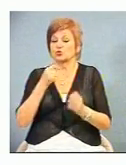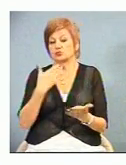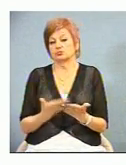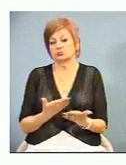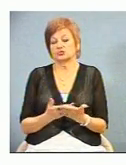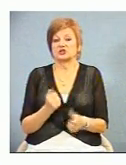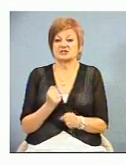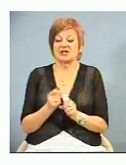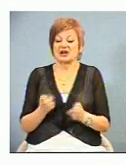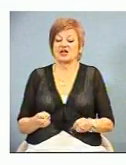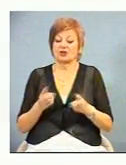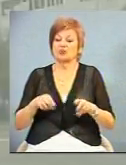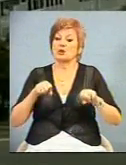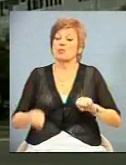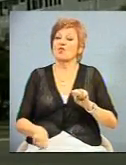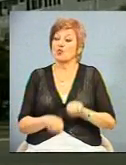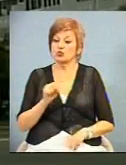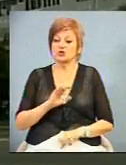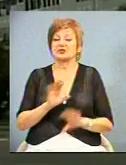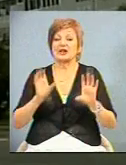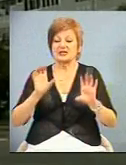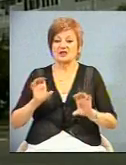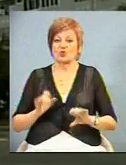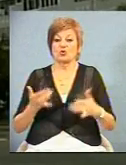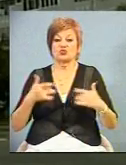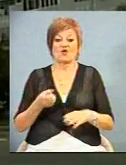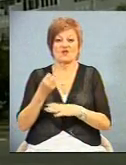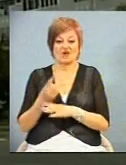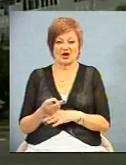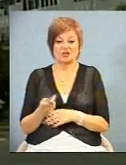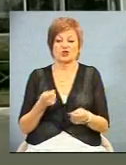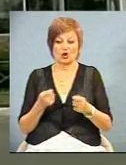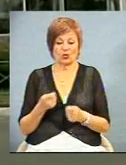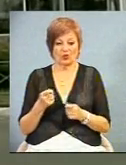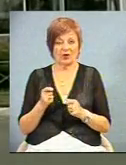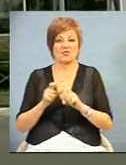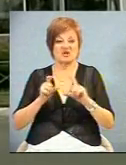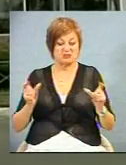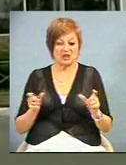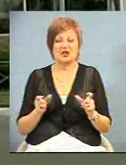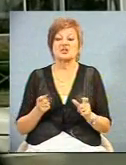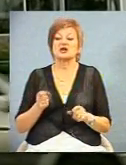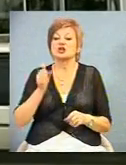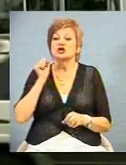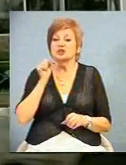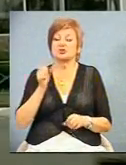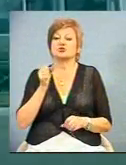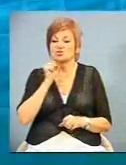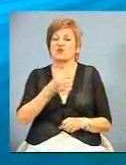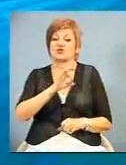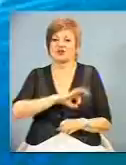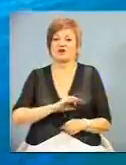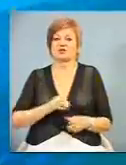у вчиненні кримінальних правопорушень. Незаконне звільнення одного з керівників комунальних підприємств, поєднане зі зловживанням службовим